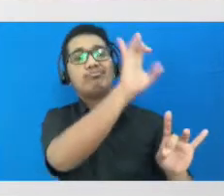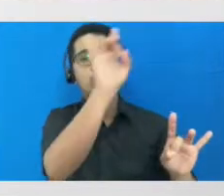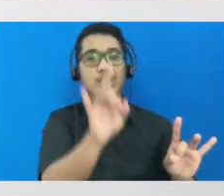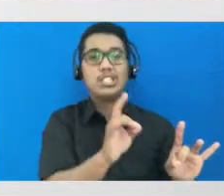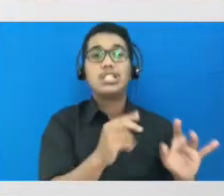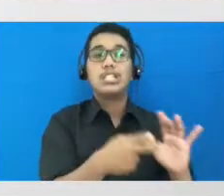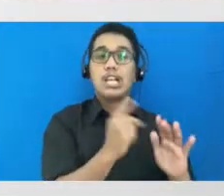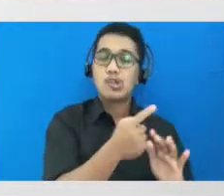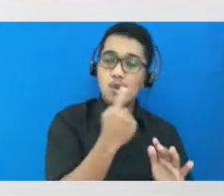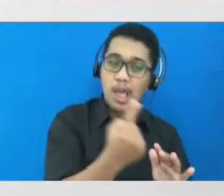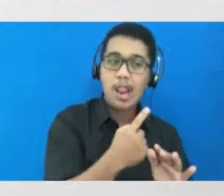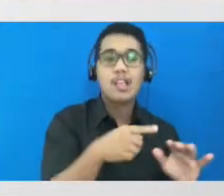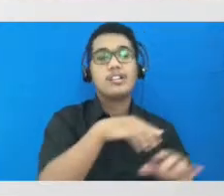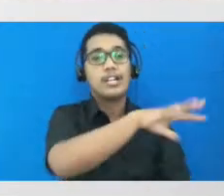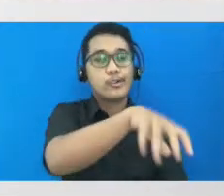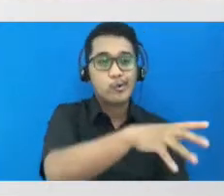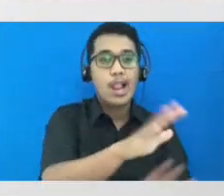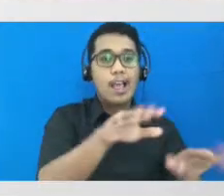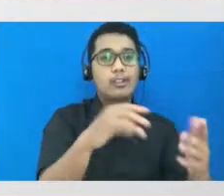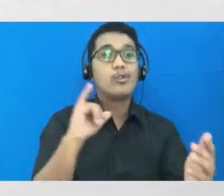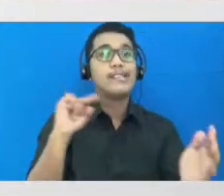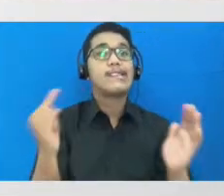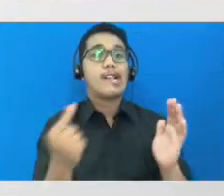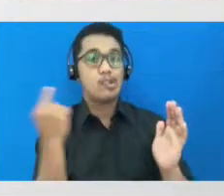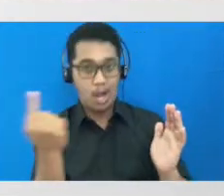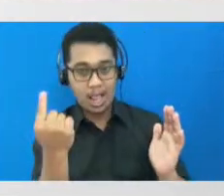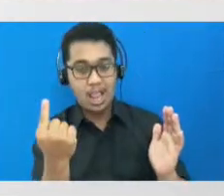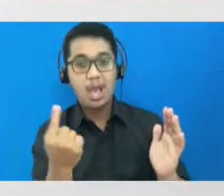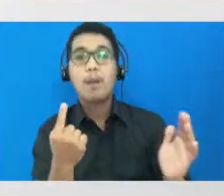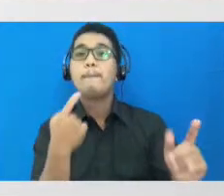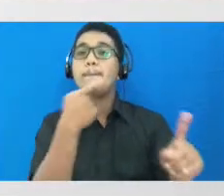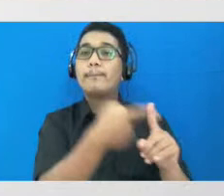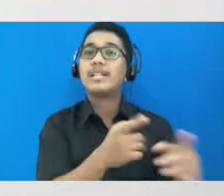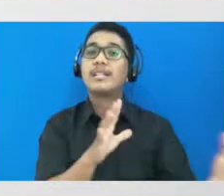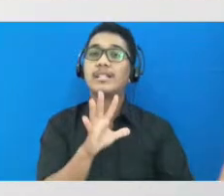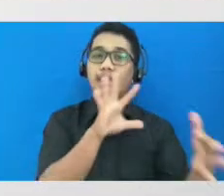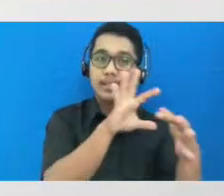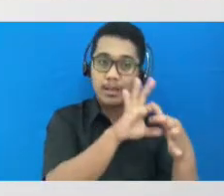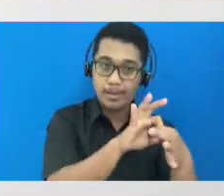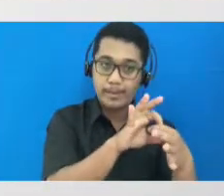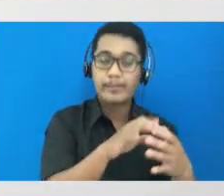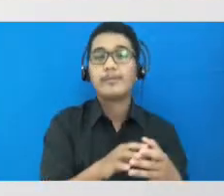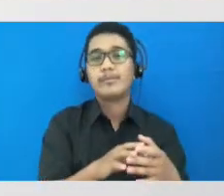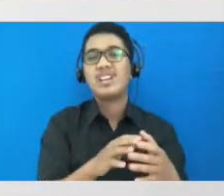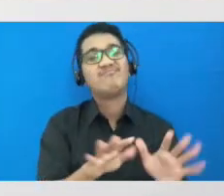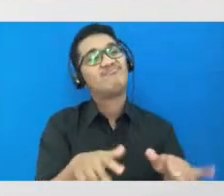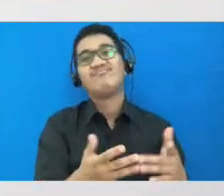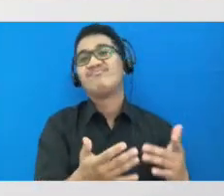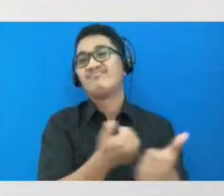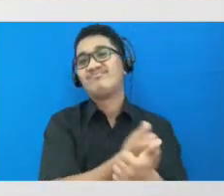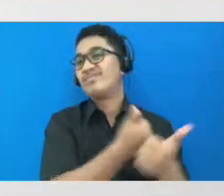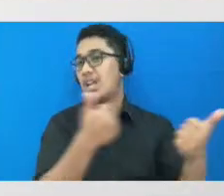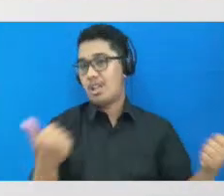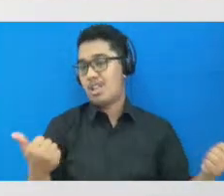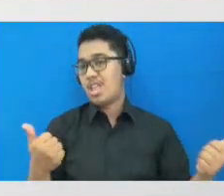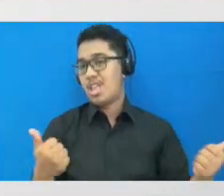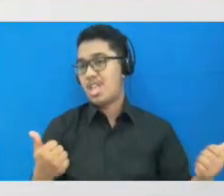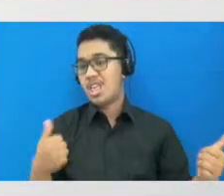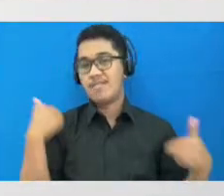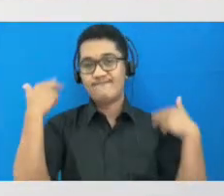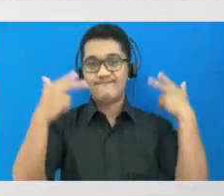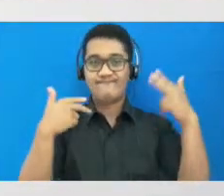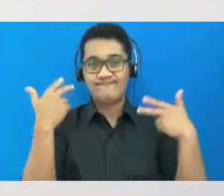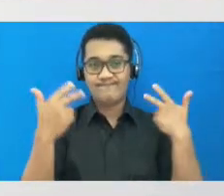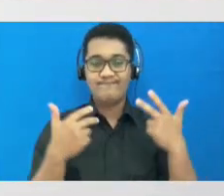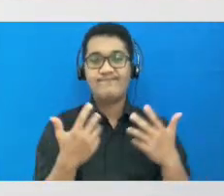dan juga internasional, termasuk kerjasama. Nah, inilah yang menjadi kekompleksitasan ketika misalnya Indonesia